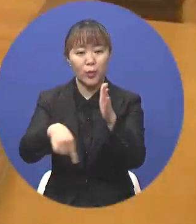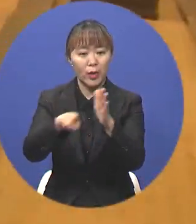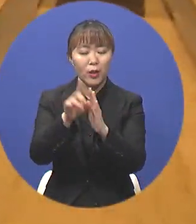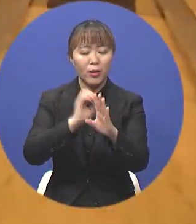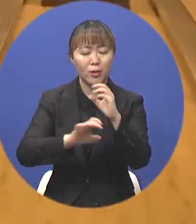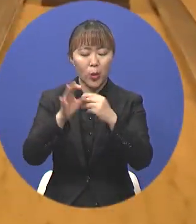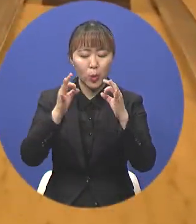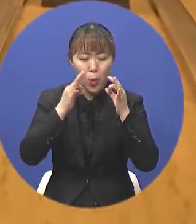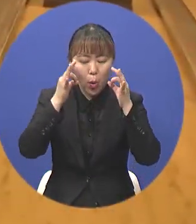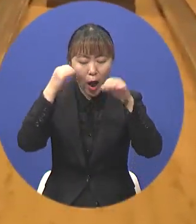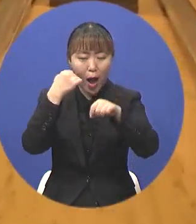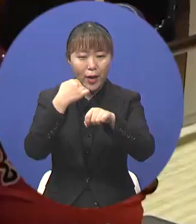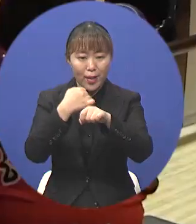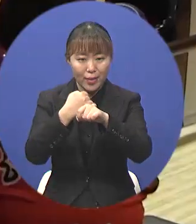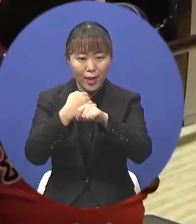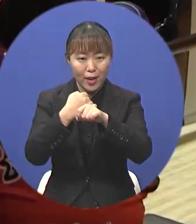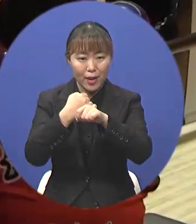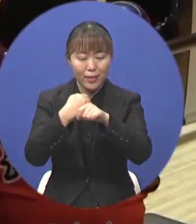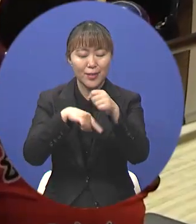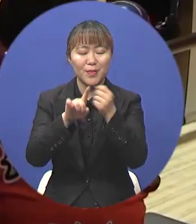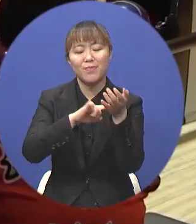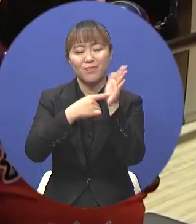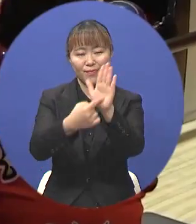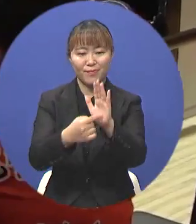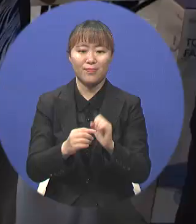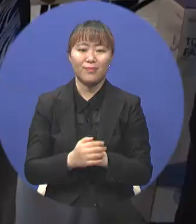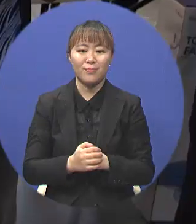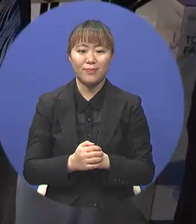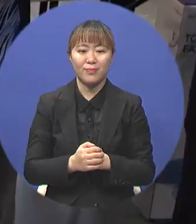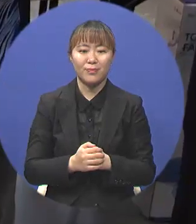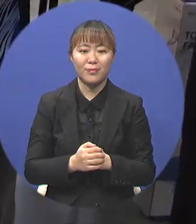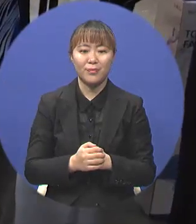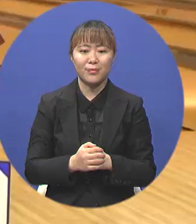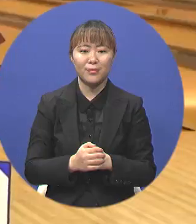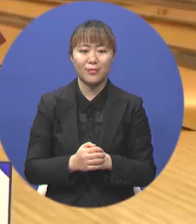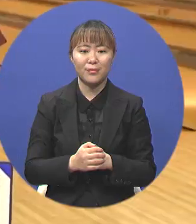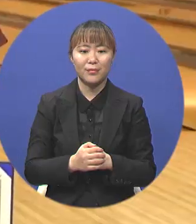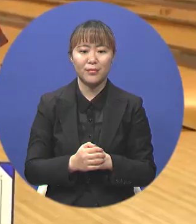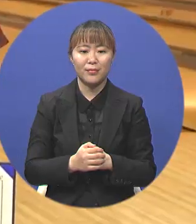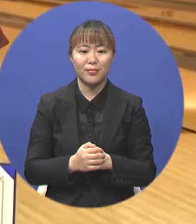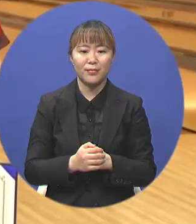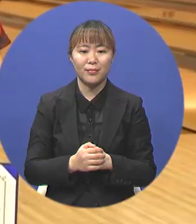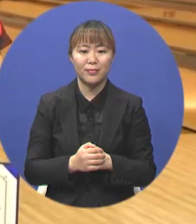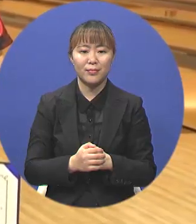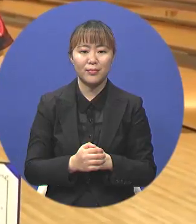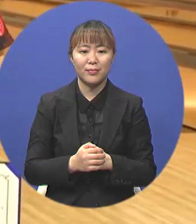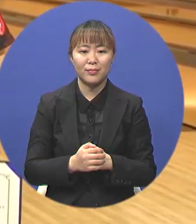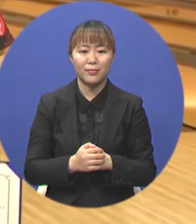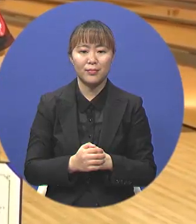더욱 노력하겠다고 포부를 밝히기도 했습니다. 복지TV 뉴스 윤성은입니다.